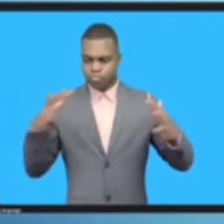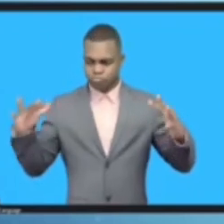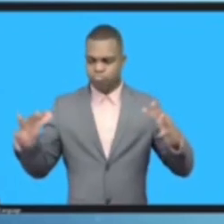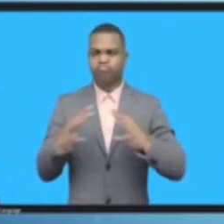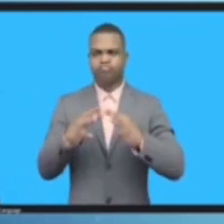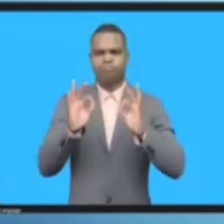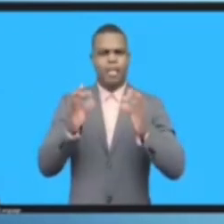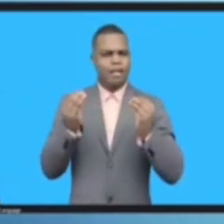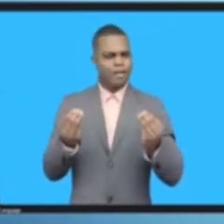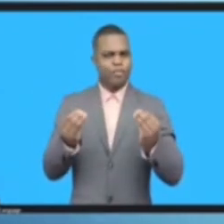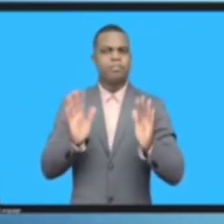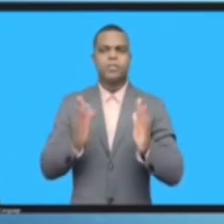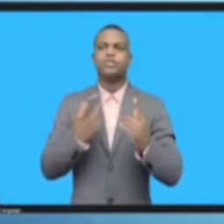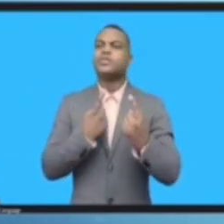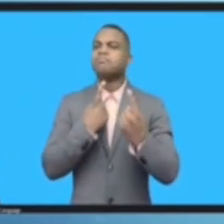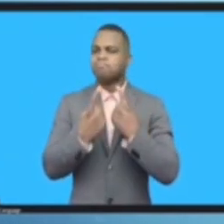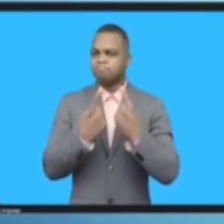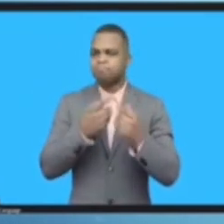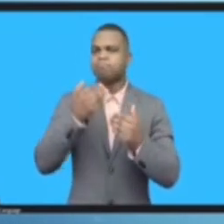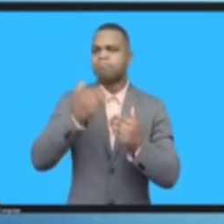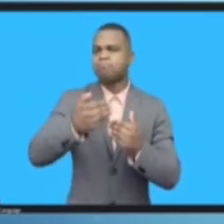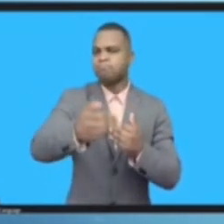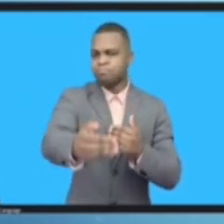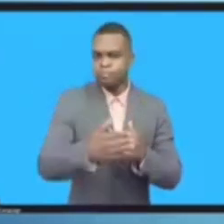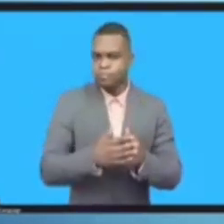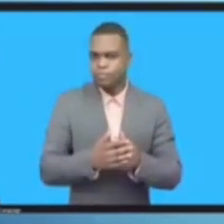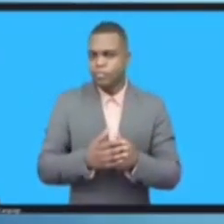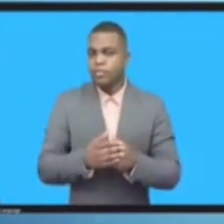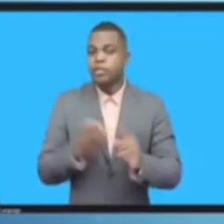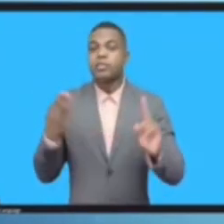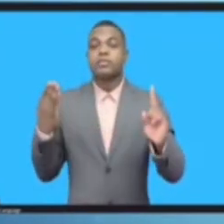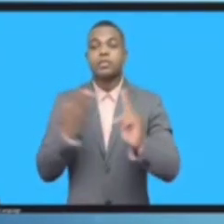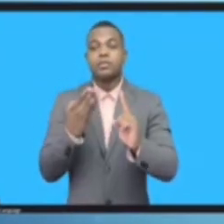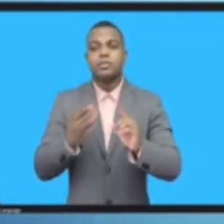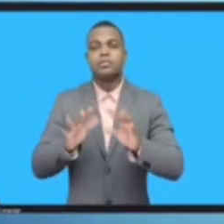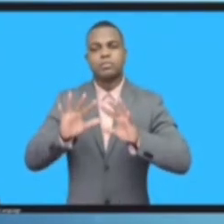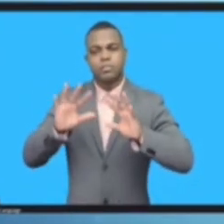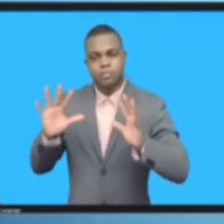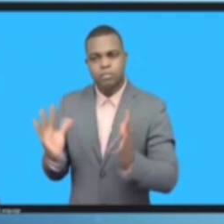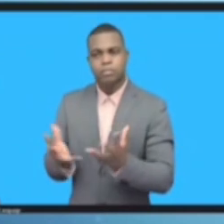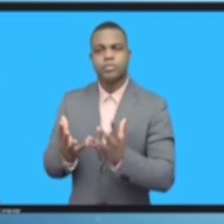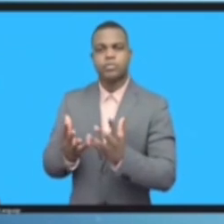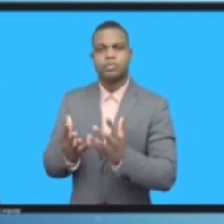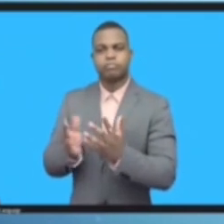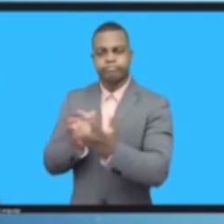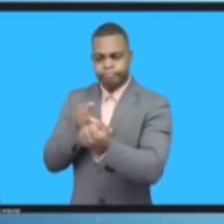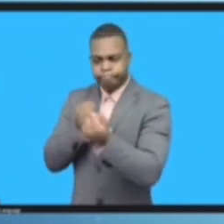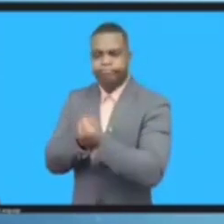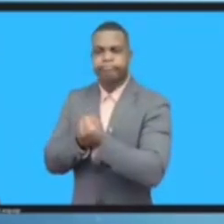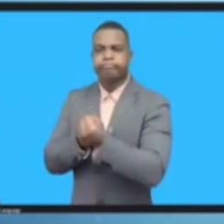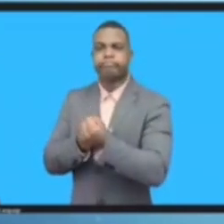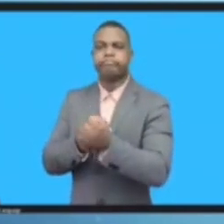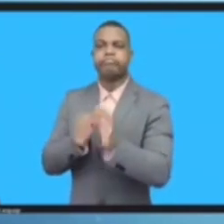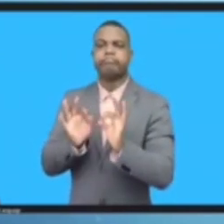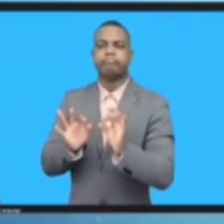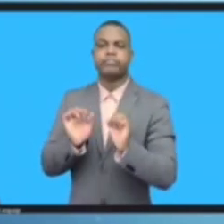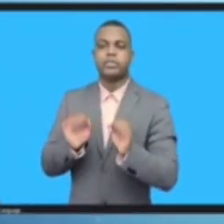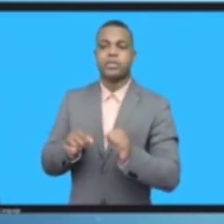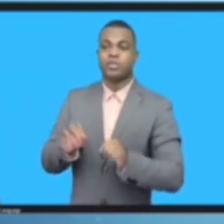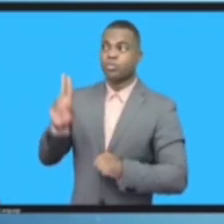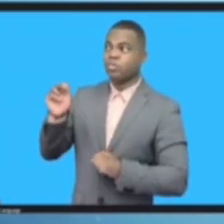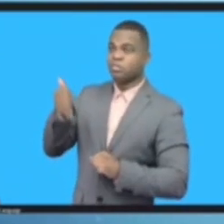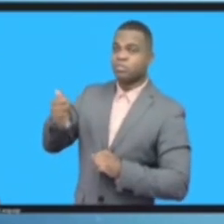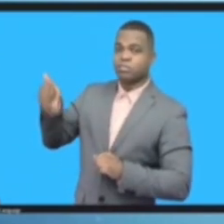mondial, comme l'expliquait le secrétaire général, le panel de leadership est là pour vous donner des exemples d'actions